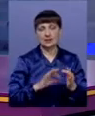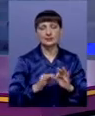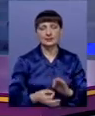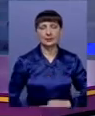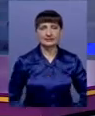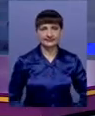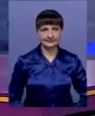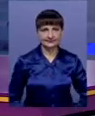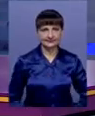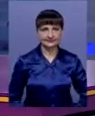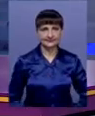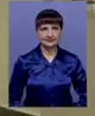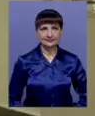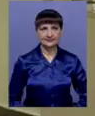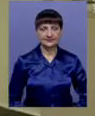расскажет подробнее.